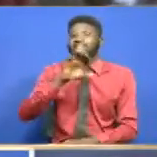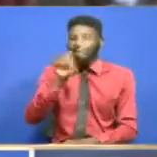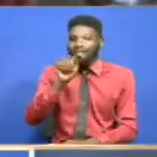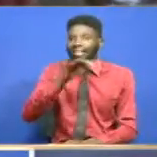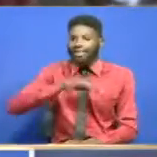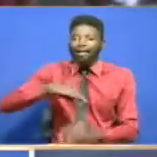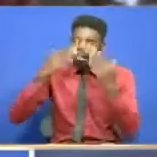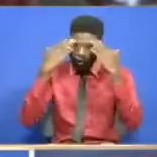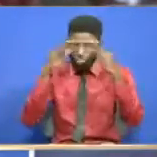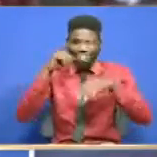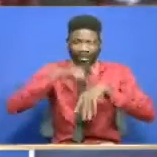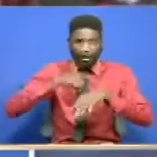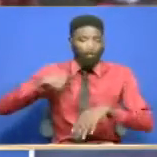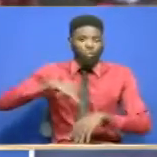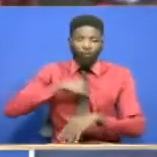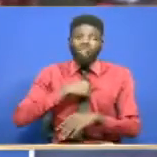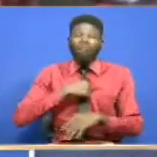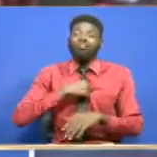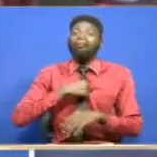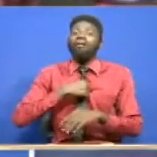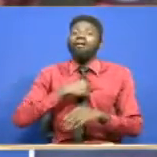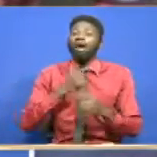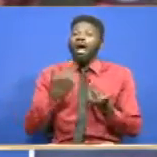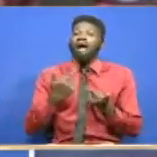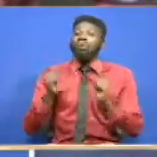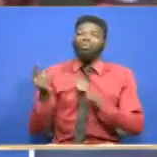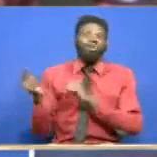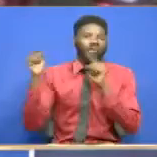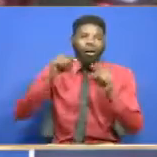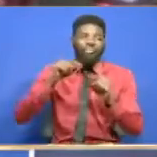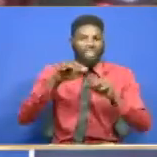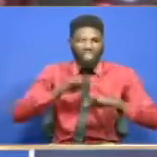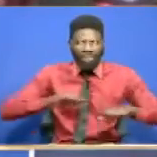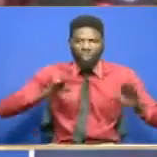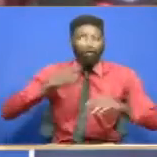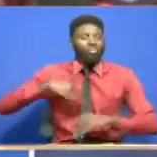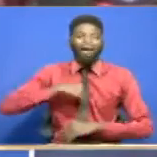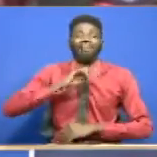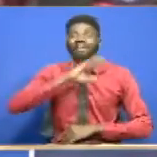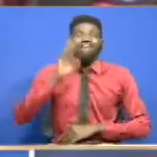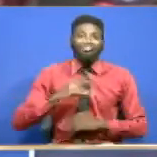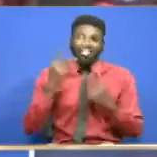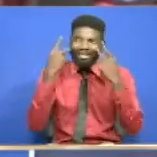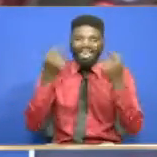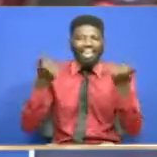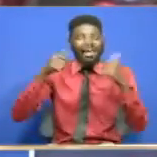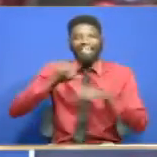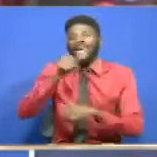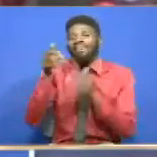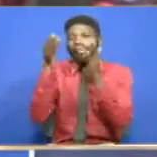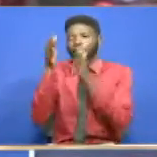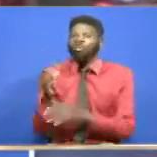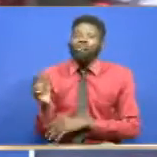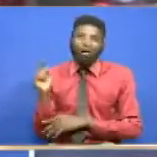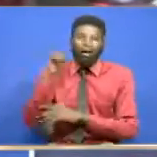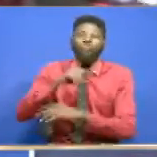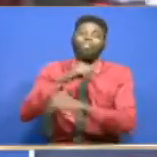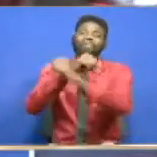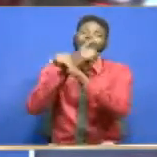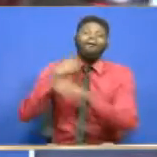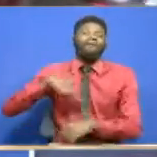kwa sababu wakati tulipochorewa mahali hapa hatujaona watu wote ambao wamejitokeza kuja hapa kututetea sisi